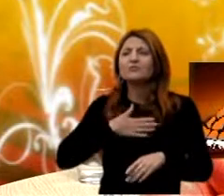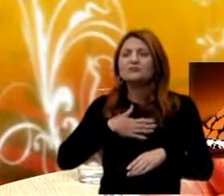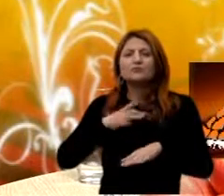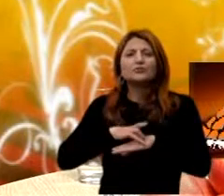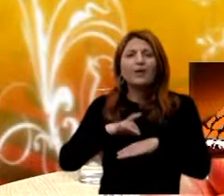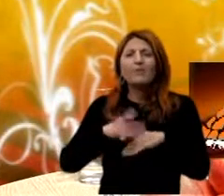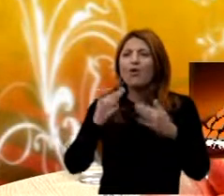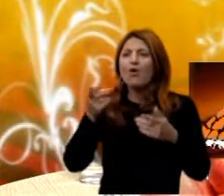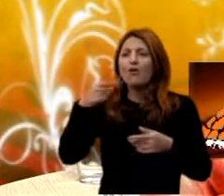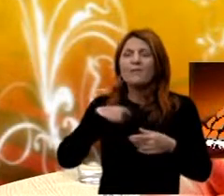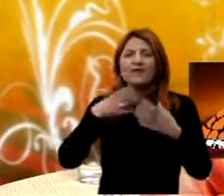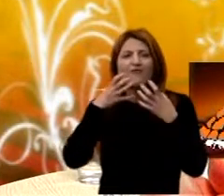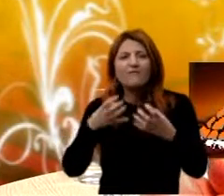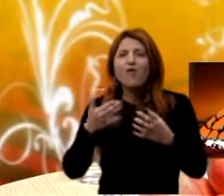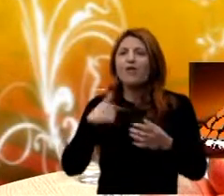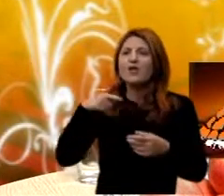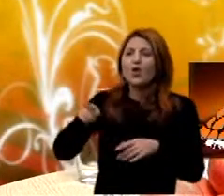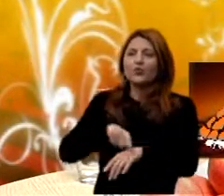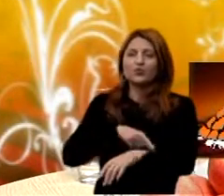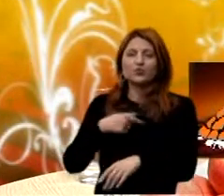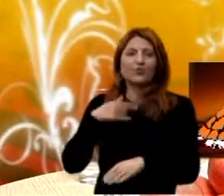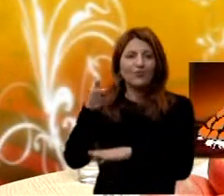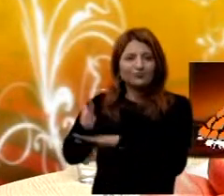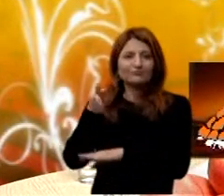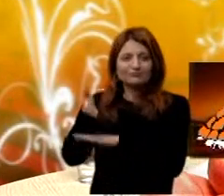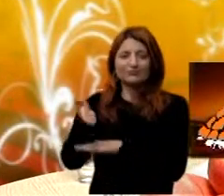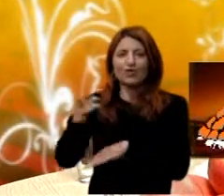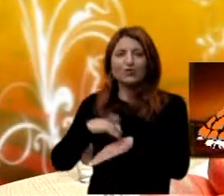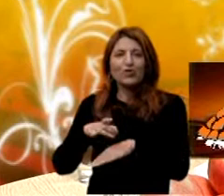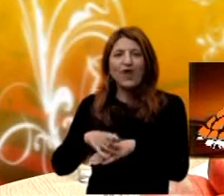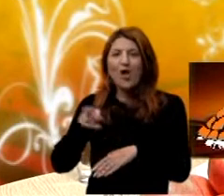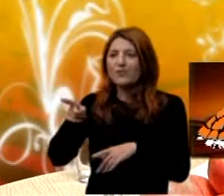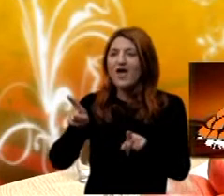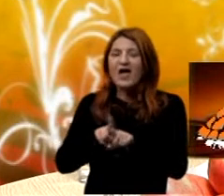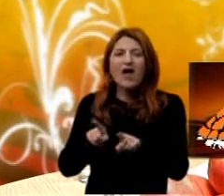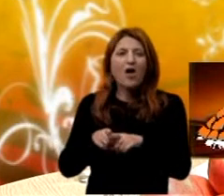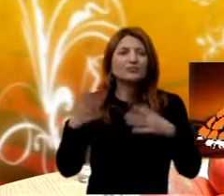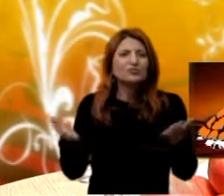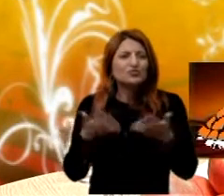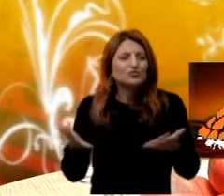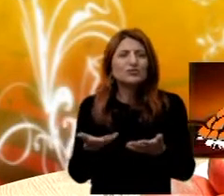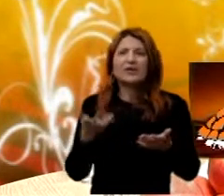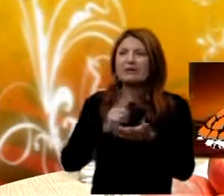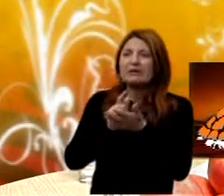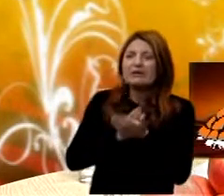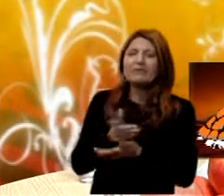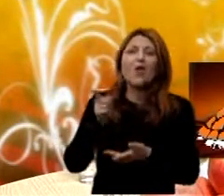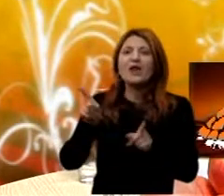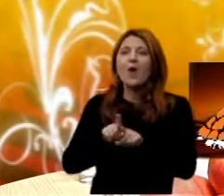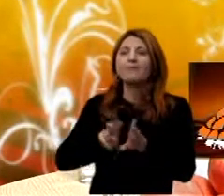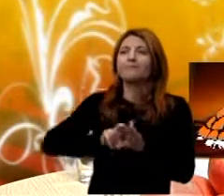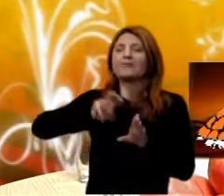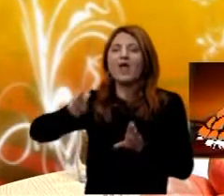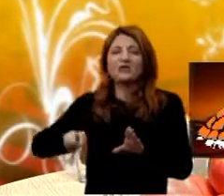nas volili, koliko god mi dugo bili njihovi pacijenti, nekako u nekoj žurbi ili u nečemu preskoče one